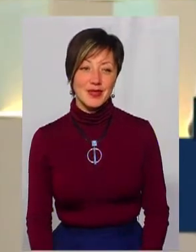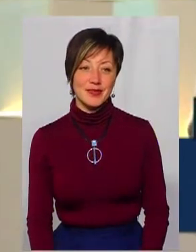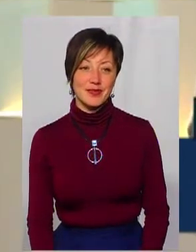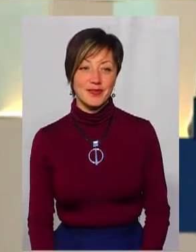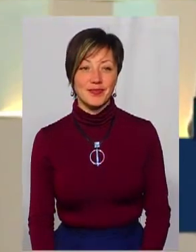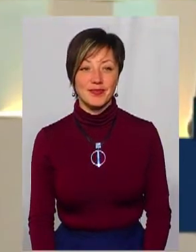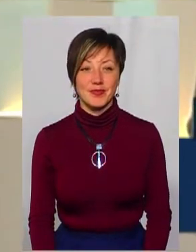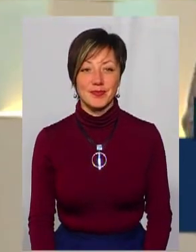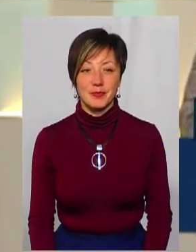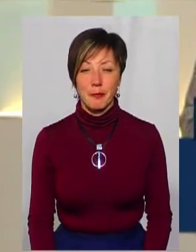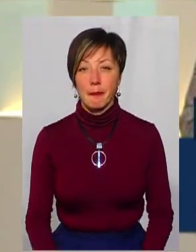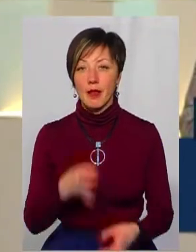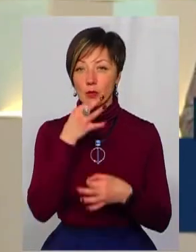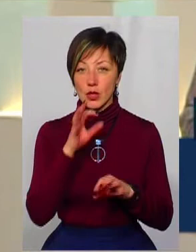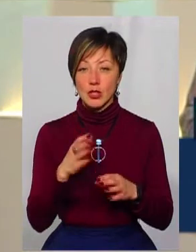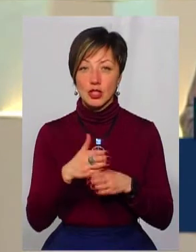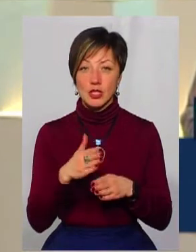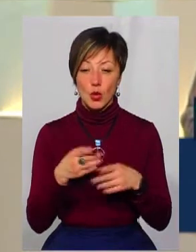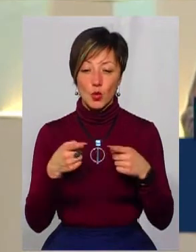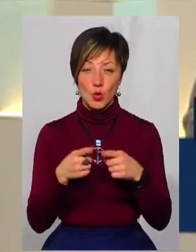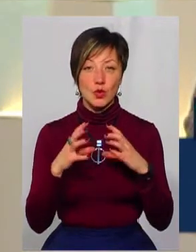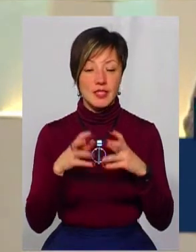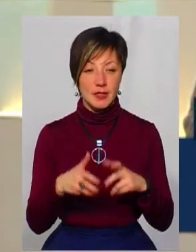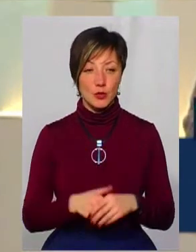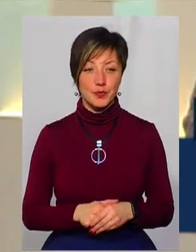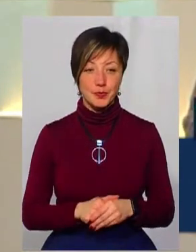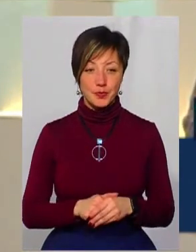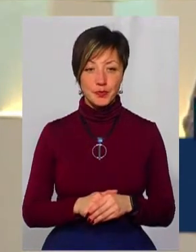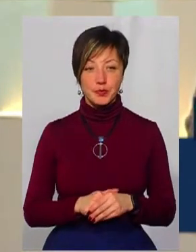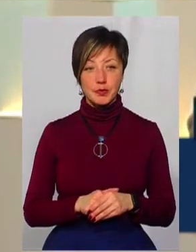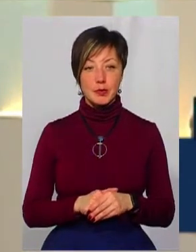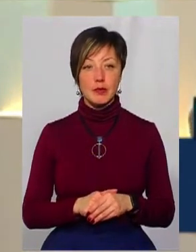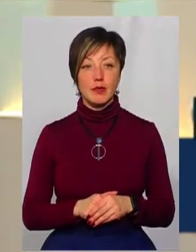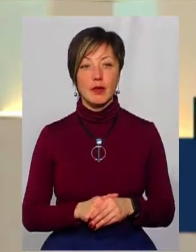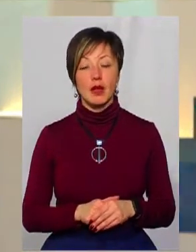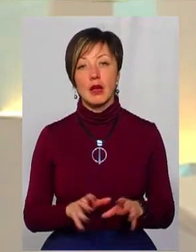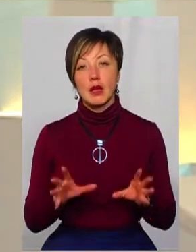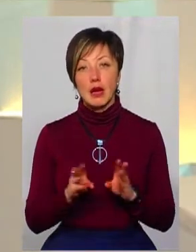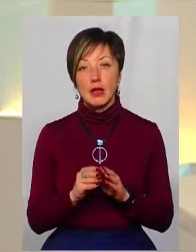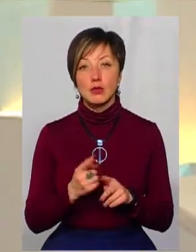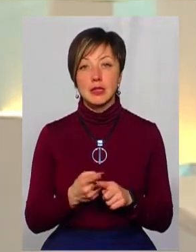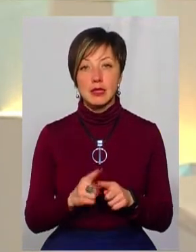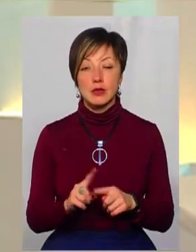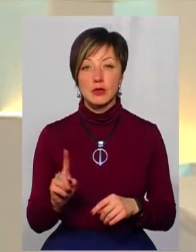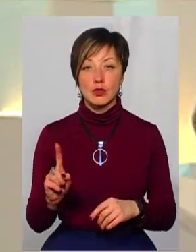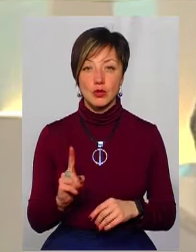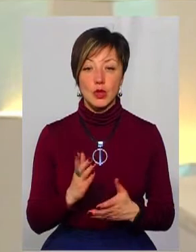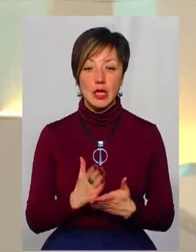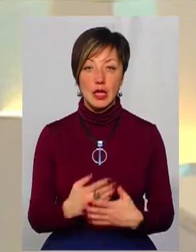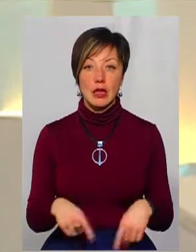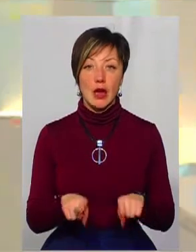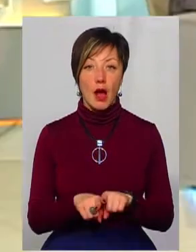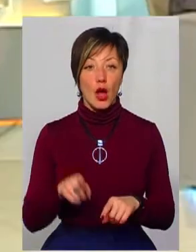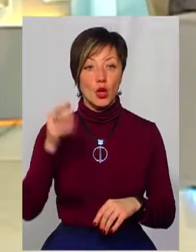будь-якій частині, куточку світу. Разом з тим, що от є